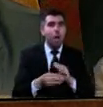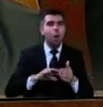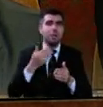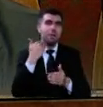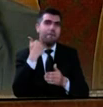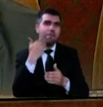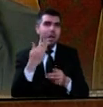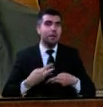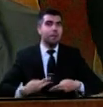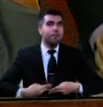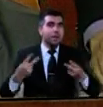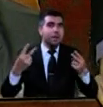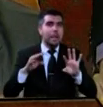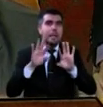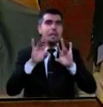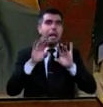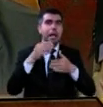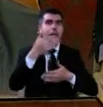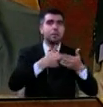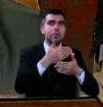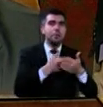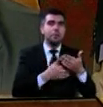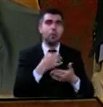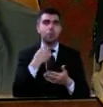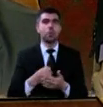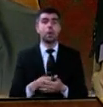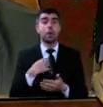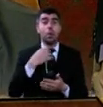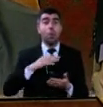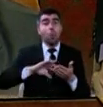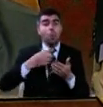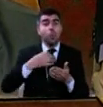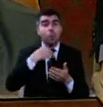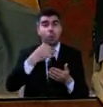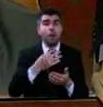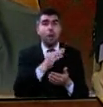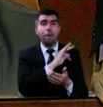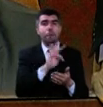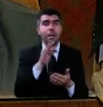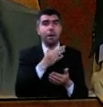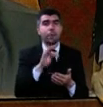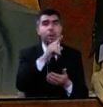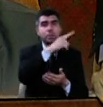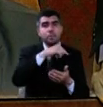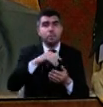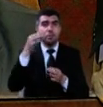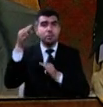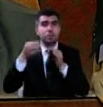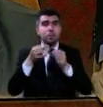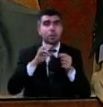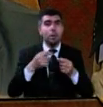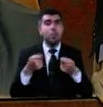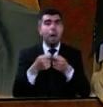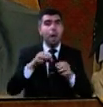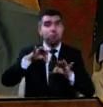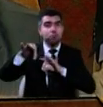رشح مؤخرا من تقارير هزت كيان الفيفا. وفي الطريق لتحقيق هذا الحلم ندعو الحكومة لاستكمال مسلسل بناء الملاعب